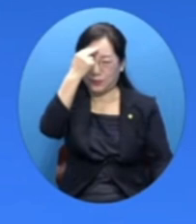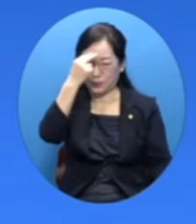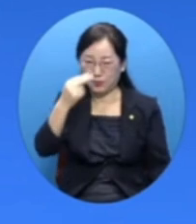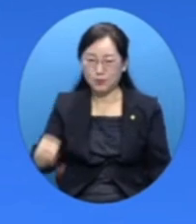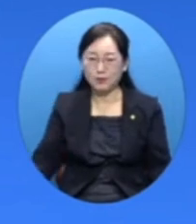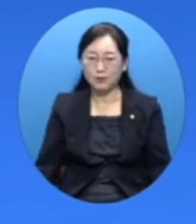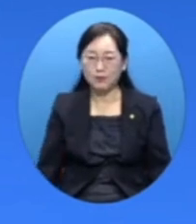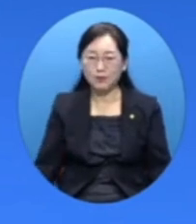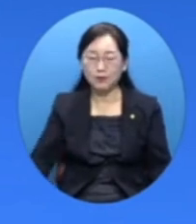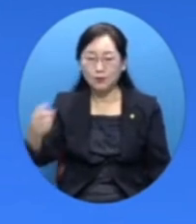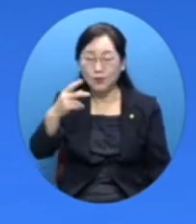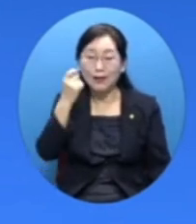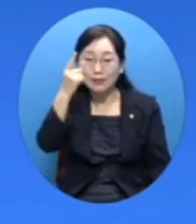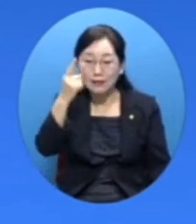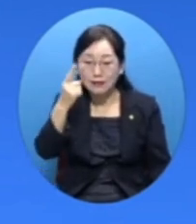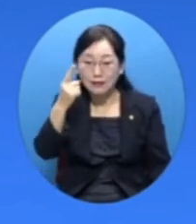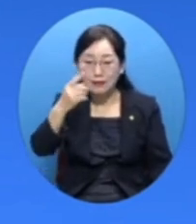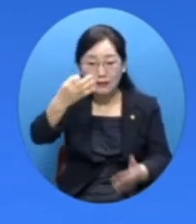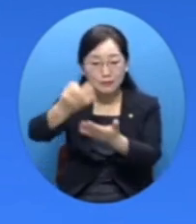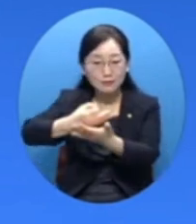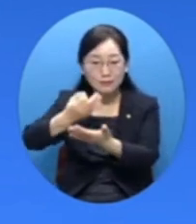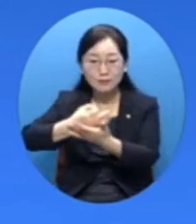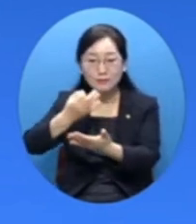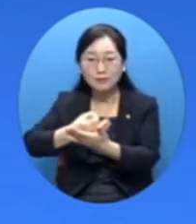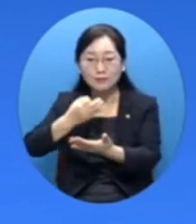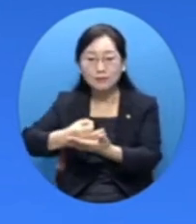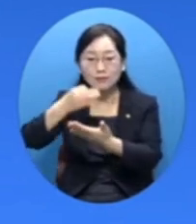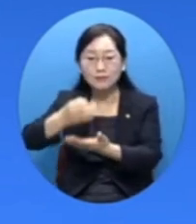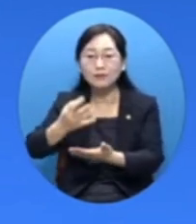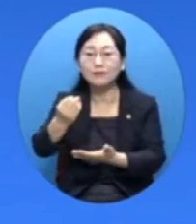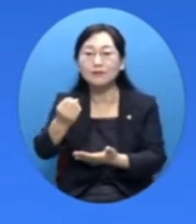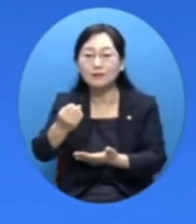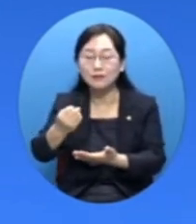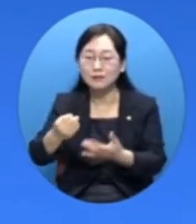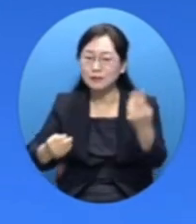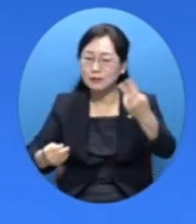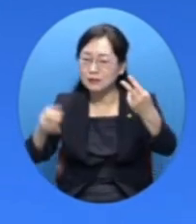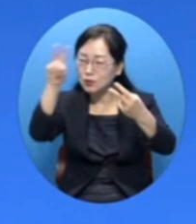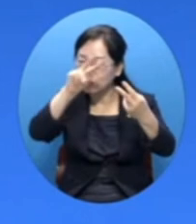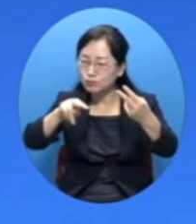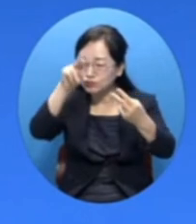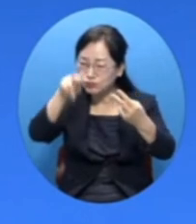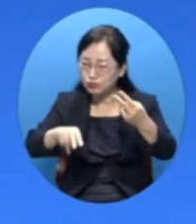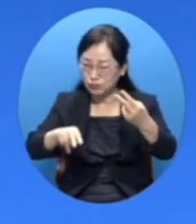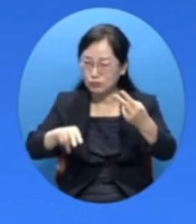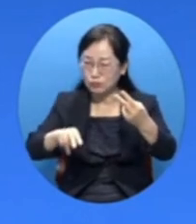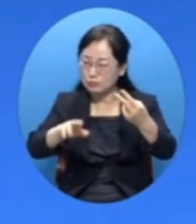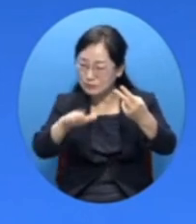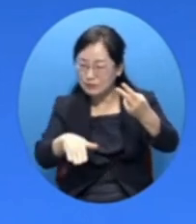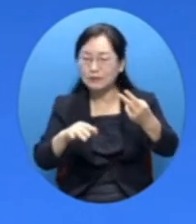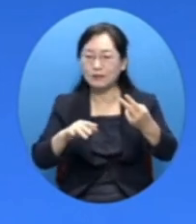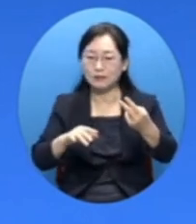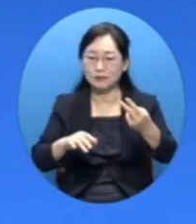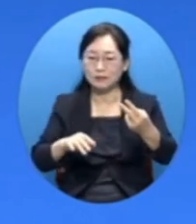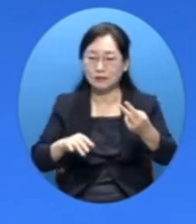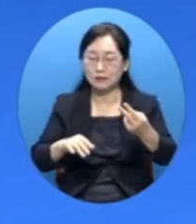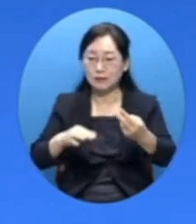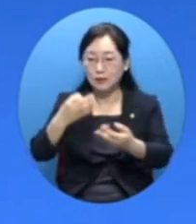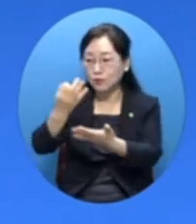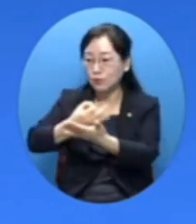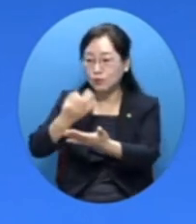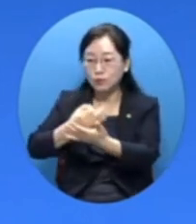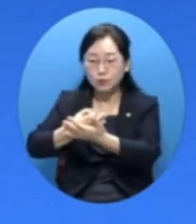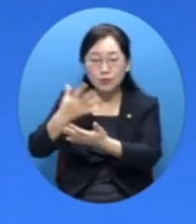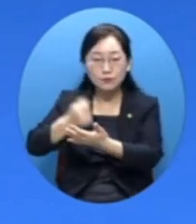당시 한 달에 많이 수입을 갖고 있어 봐야 2천 불도 되지 않는데 그것을 가지고 교회